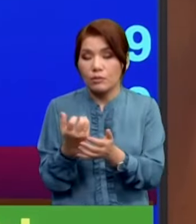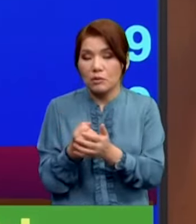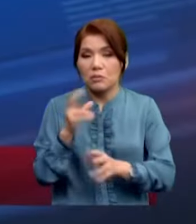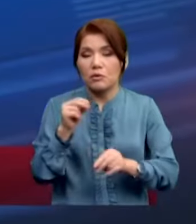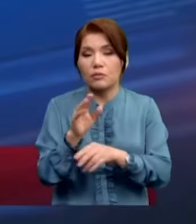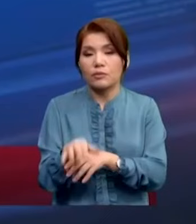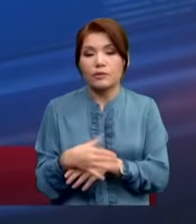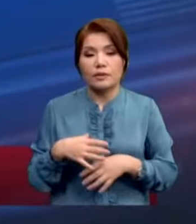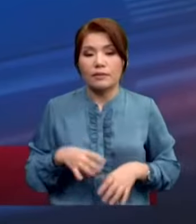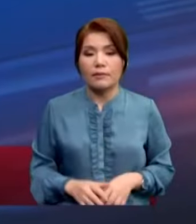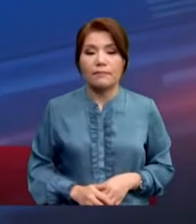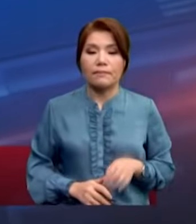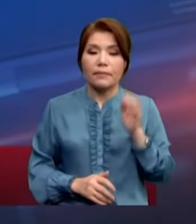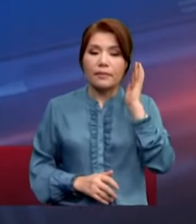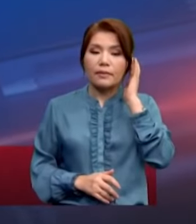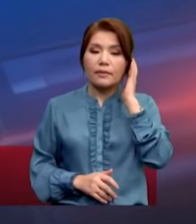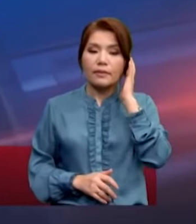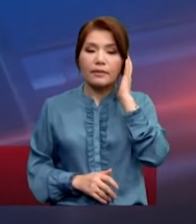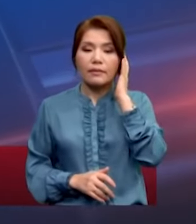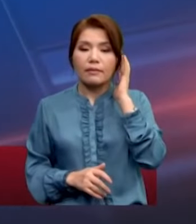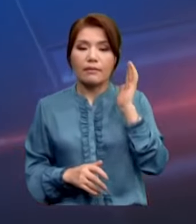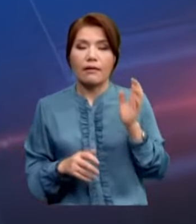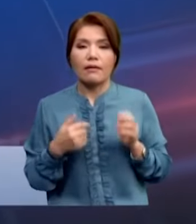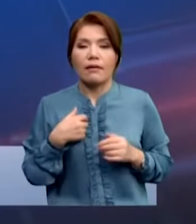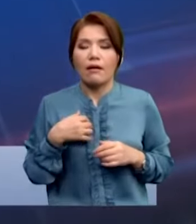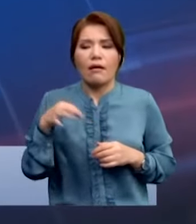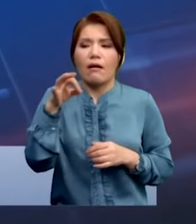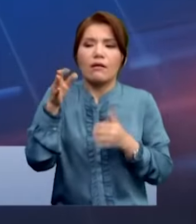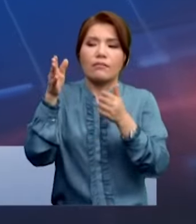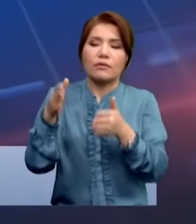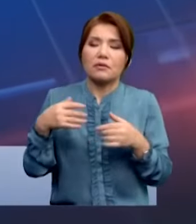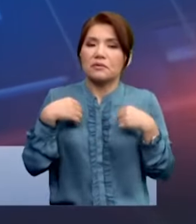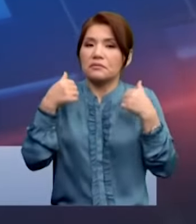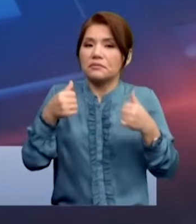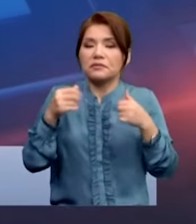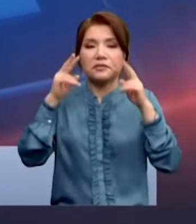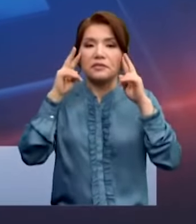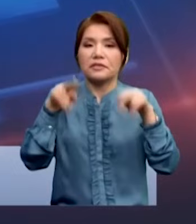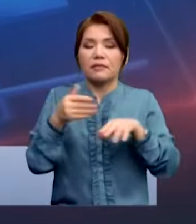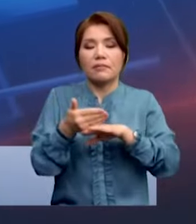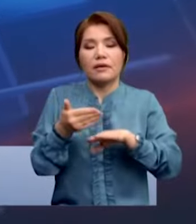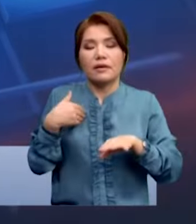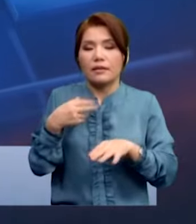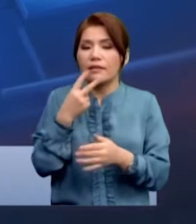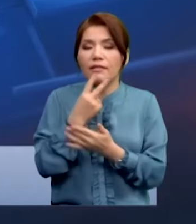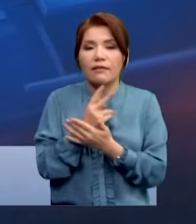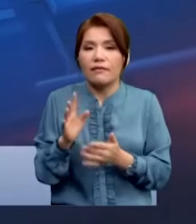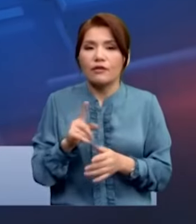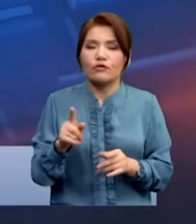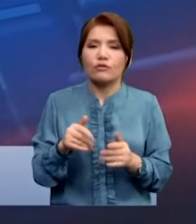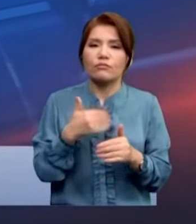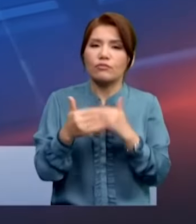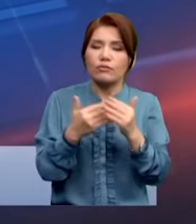надежды. Мы просто не знаем достаточно хорошо эту кандидатуру. Ранее мы не видели, да, что он там